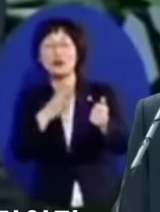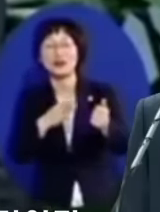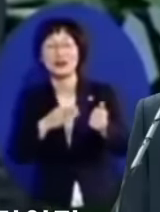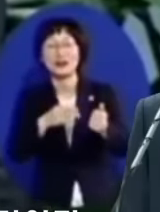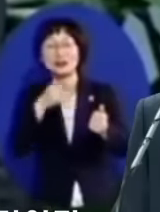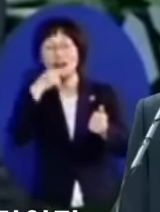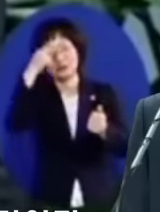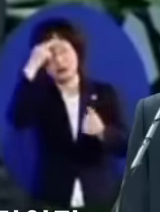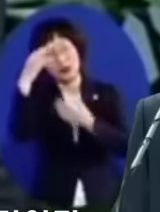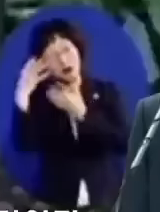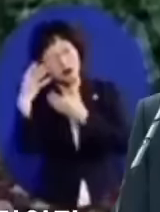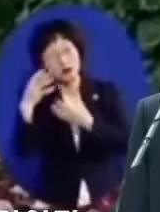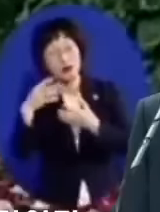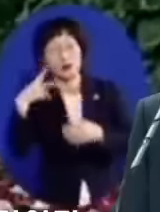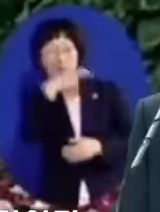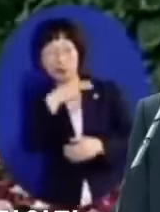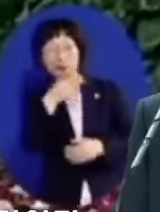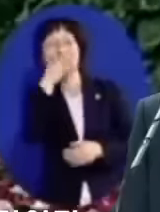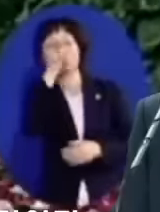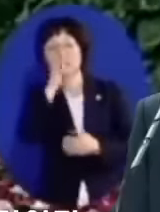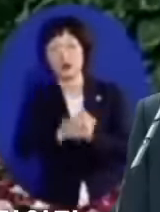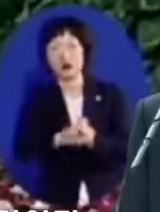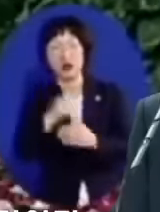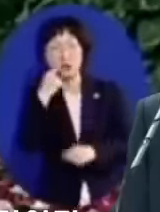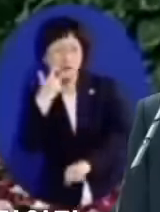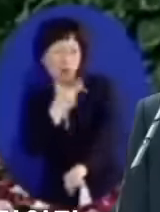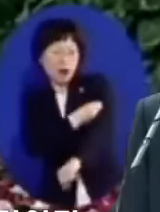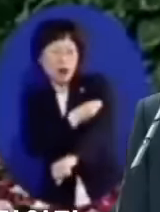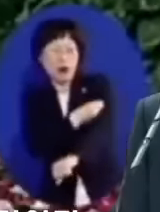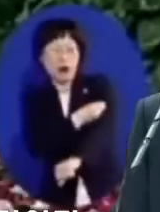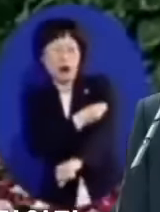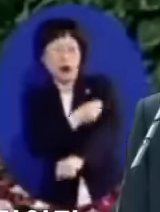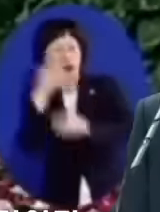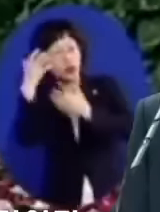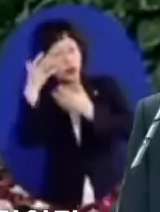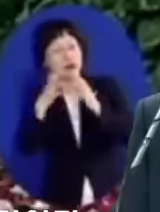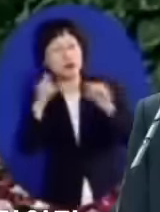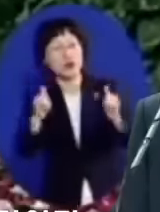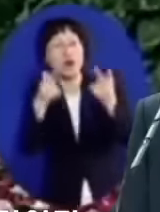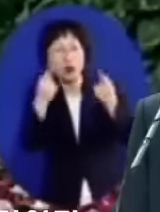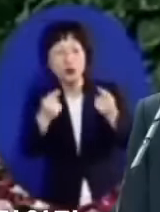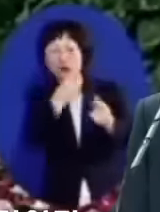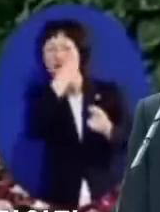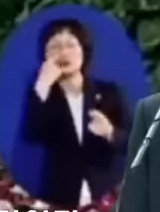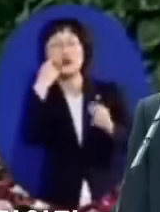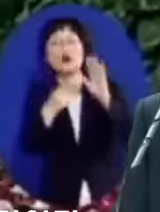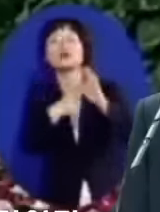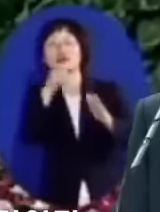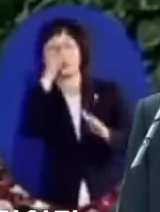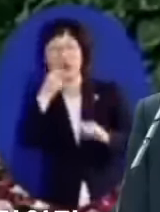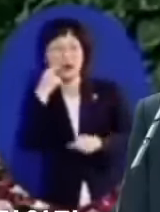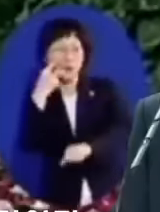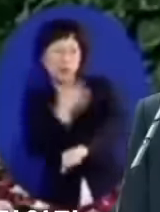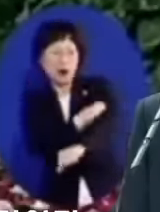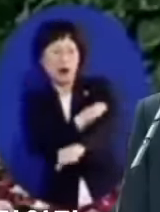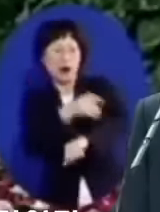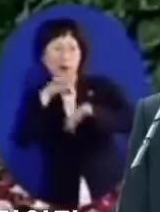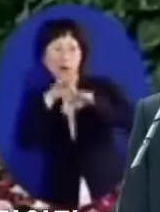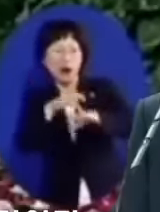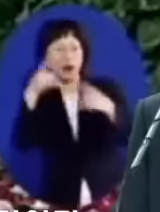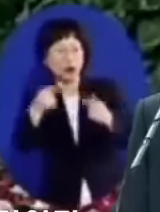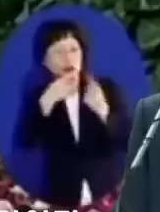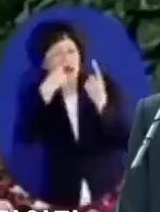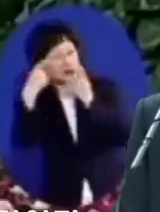중독에서 이겨낼 수 있는 것입니다. 마약으로 인한 약물 중독자도 이렇게 절규했습니다. 나는 마약의 악마적인 요구를